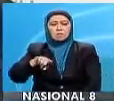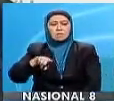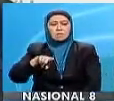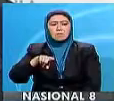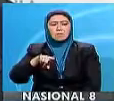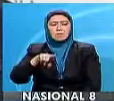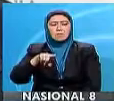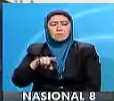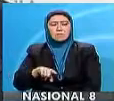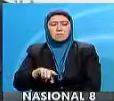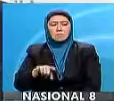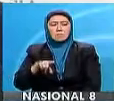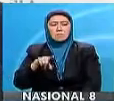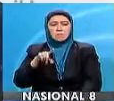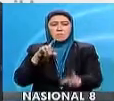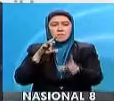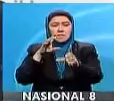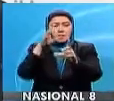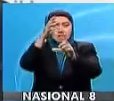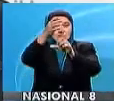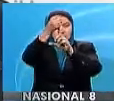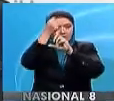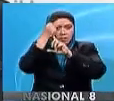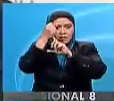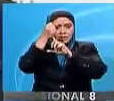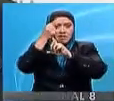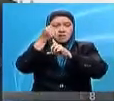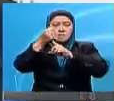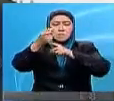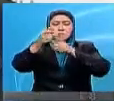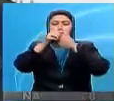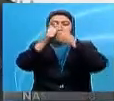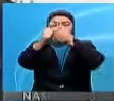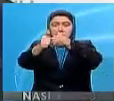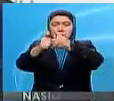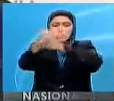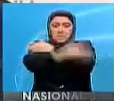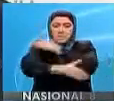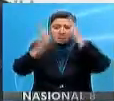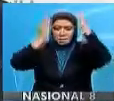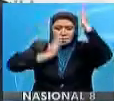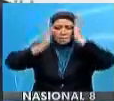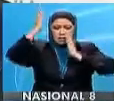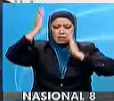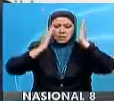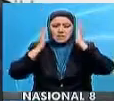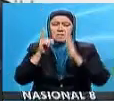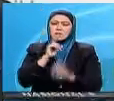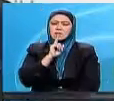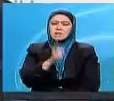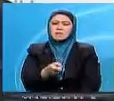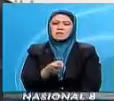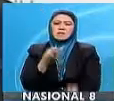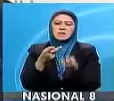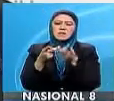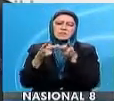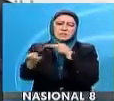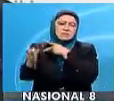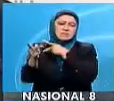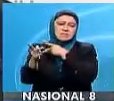untuk untuk menerajui negara ini ianya amat tidak